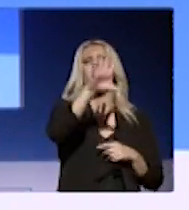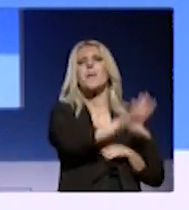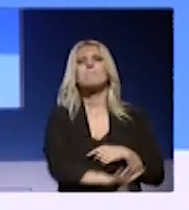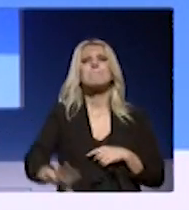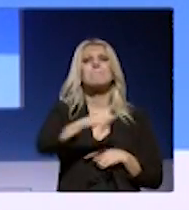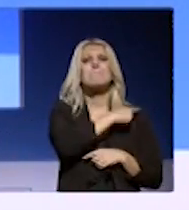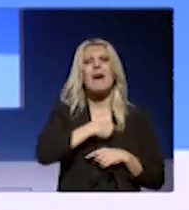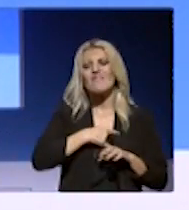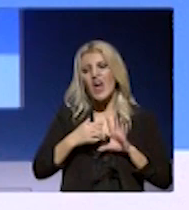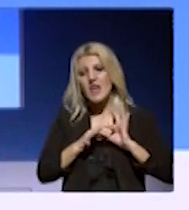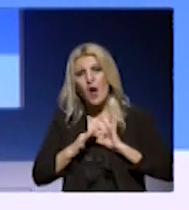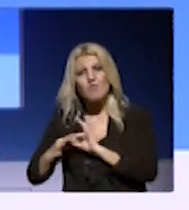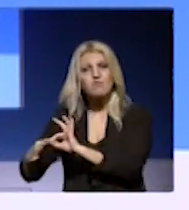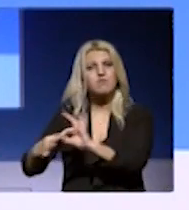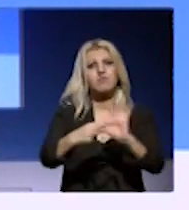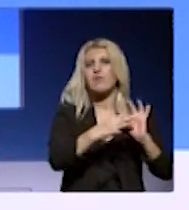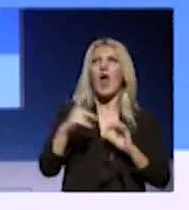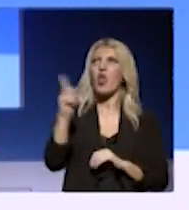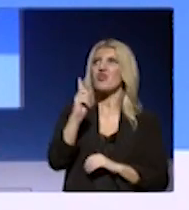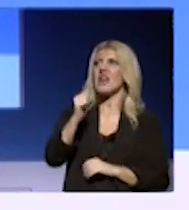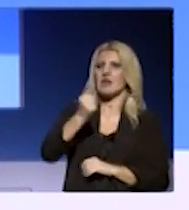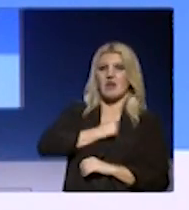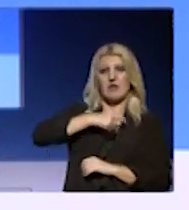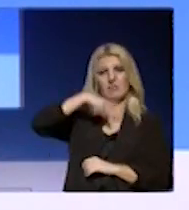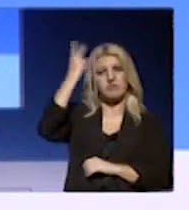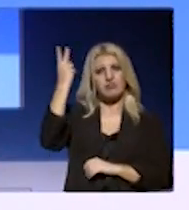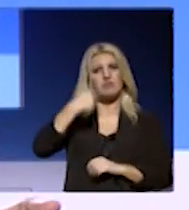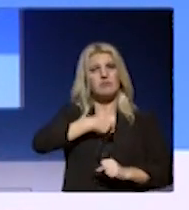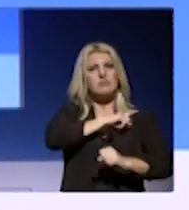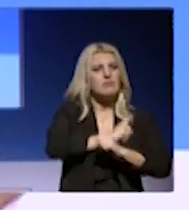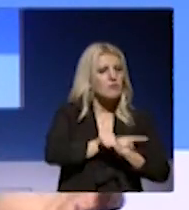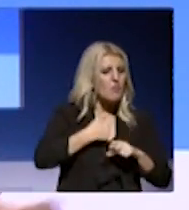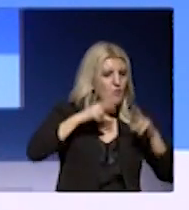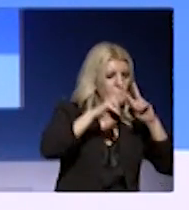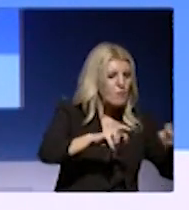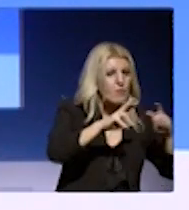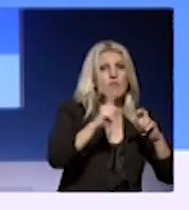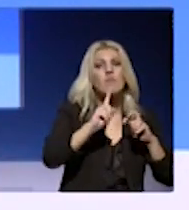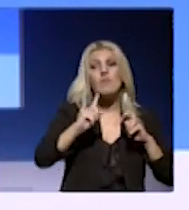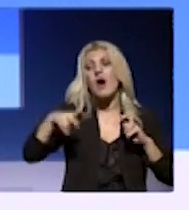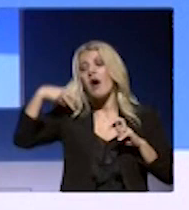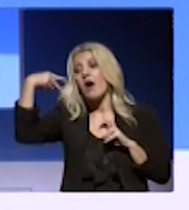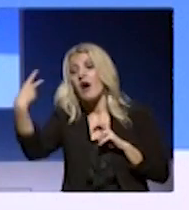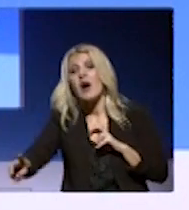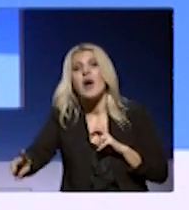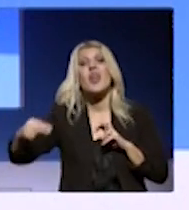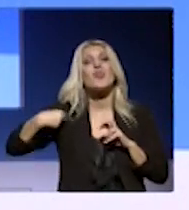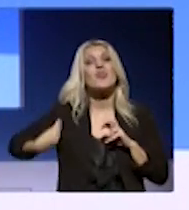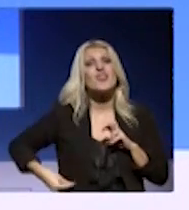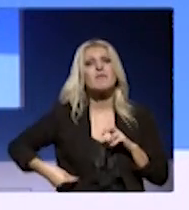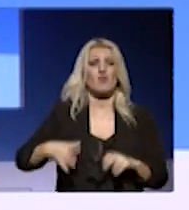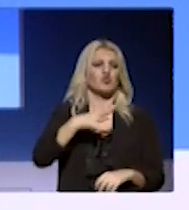δεν αποτελούν αρμοδιότητα της κεντρικής εξουσίας, αποτελούν αρμοδιότητα των Δήμων ή της περιφέρειας. Παραδείγματος